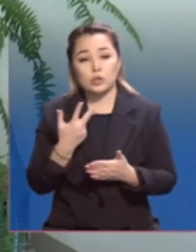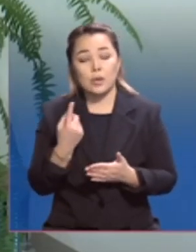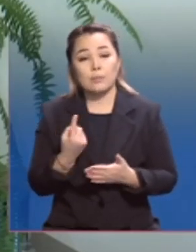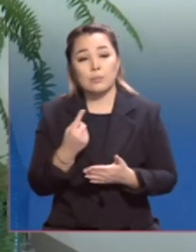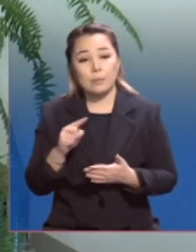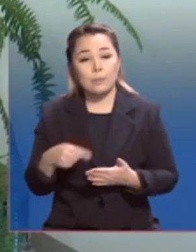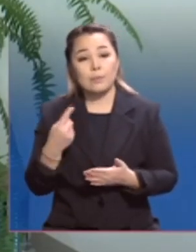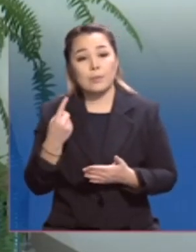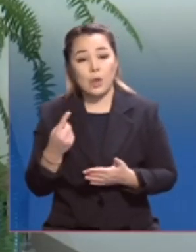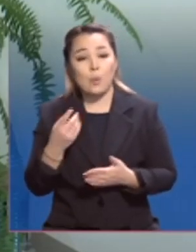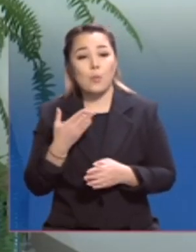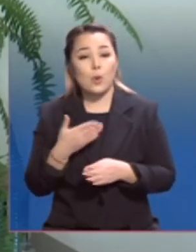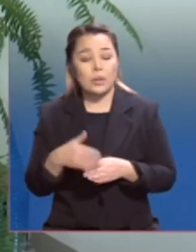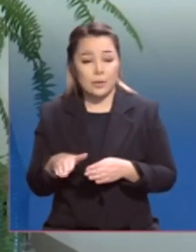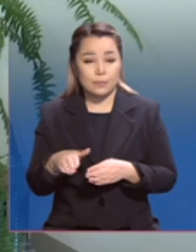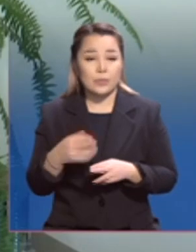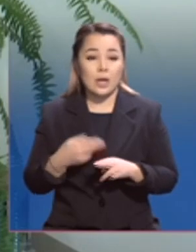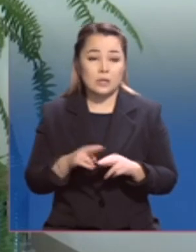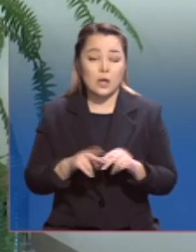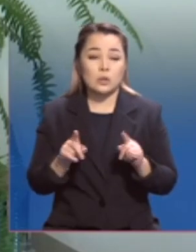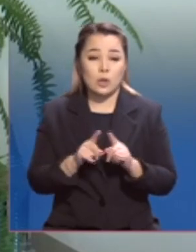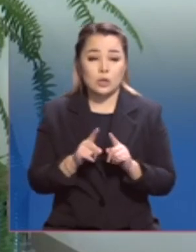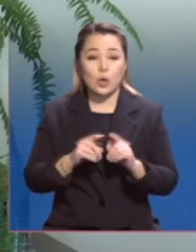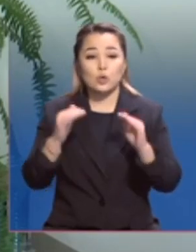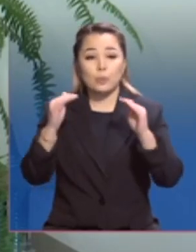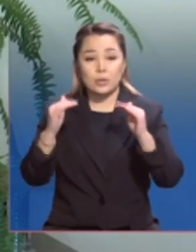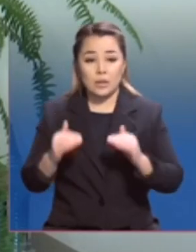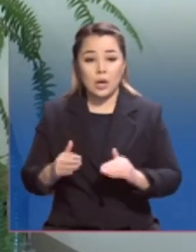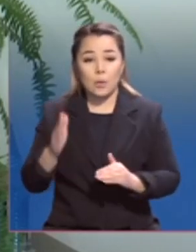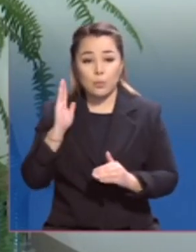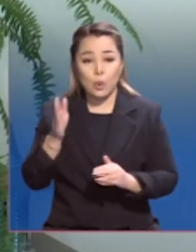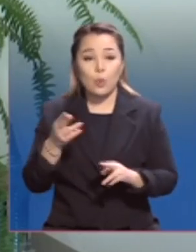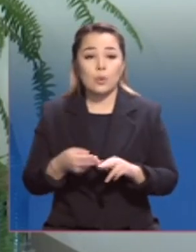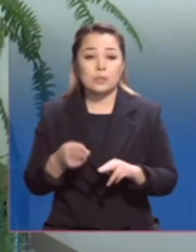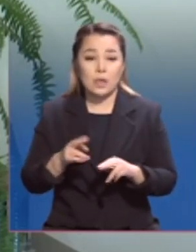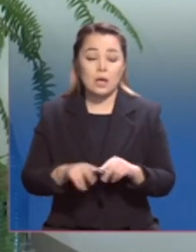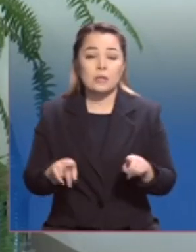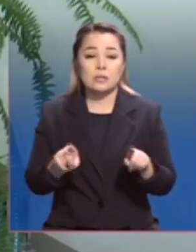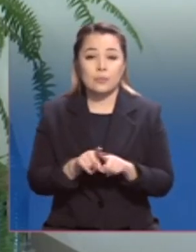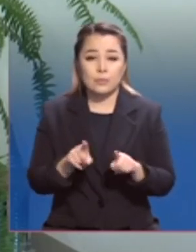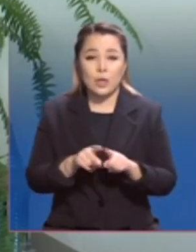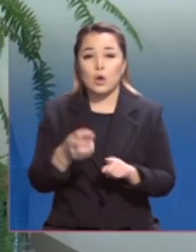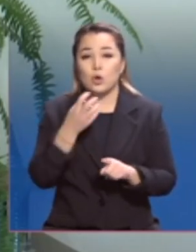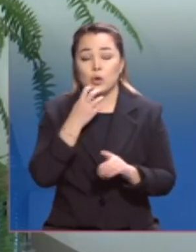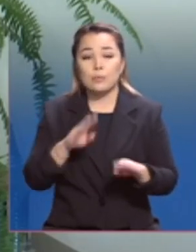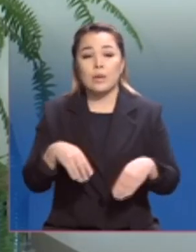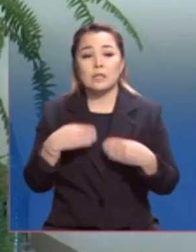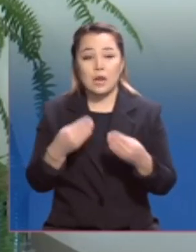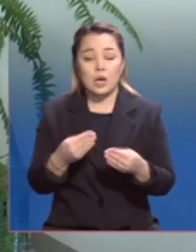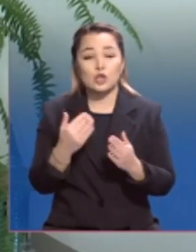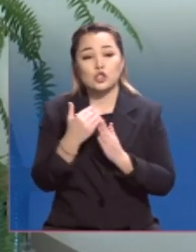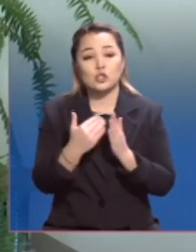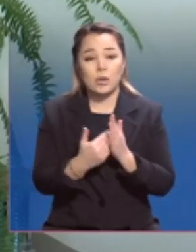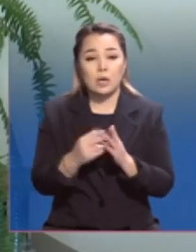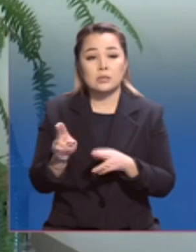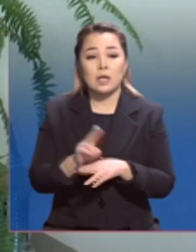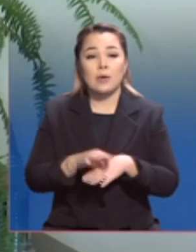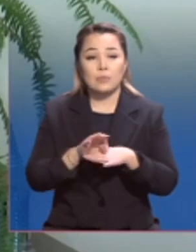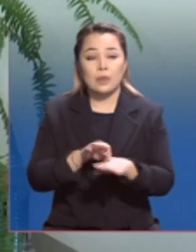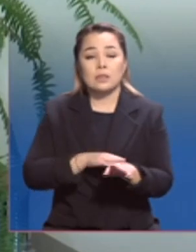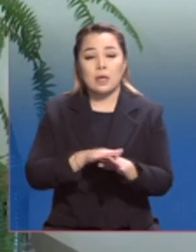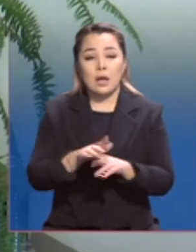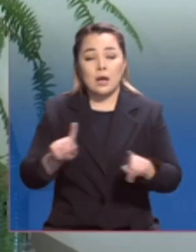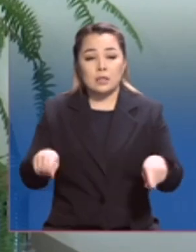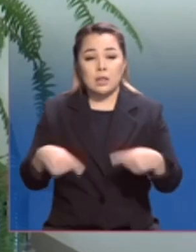бөлігі төмендеді. Тағы да 3-тен 1 бөлігін төмендетсек, ол осы жылу беру жүйесі қалпына келді деп